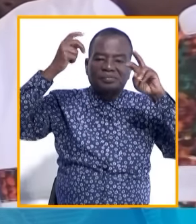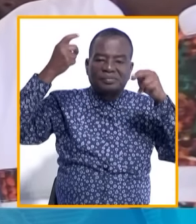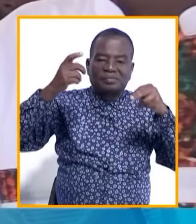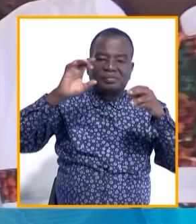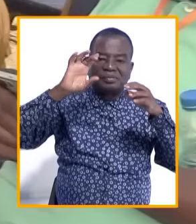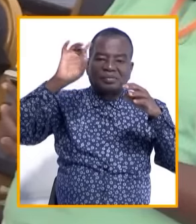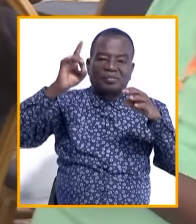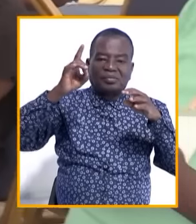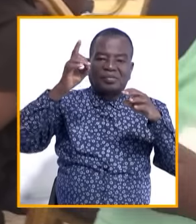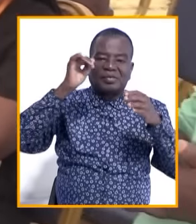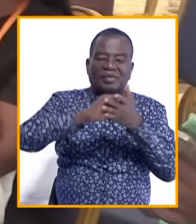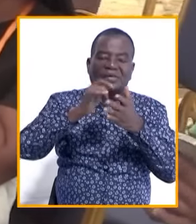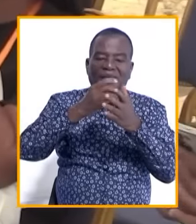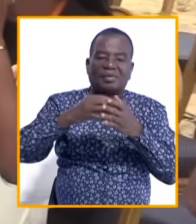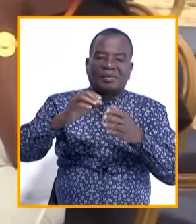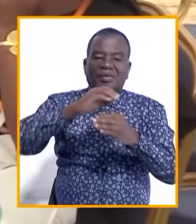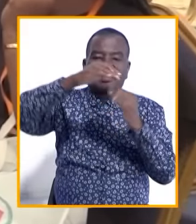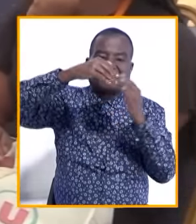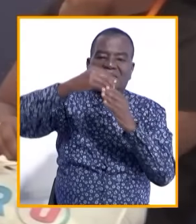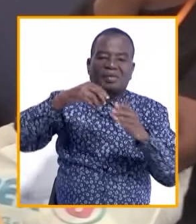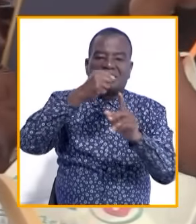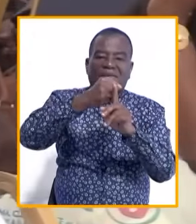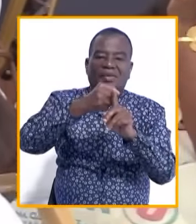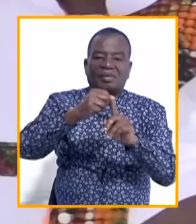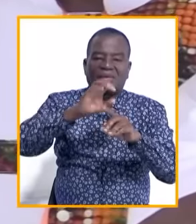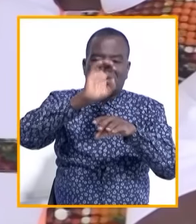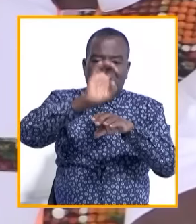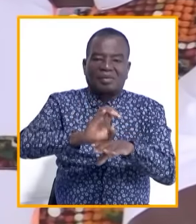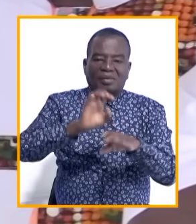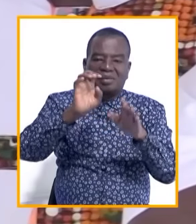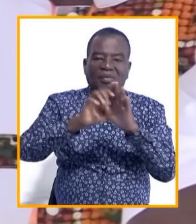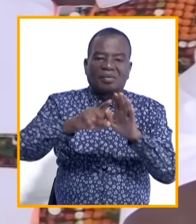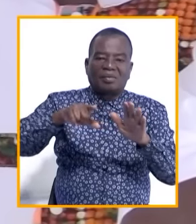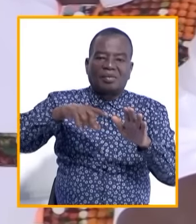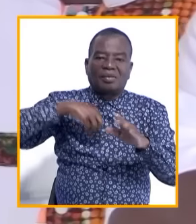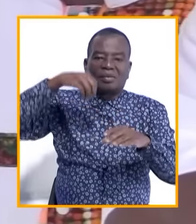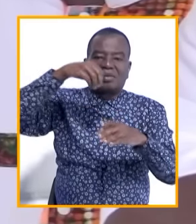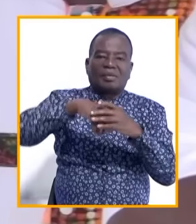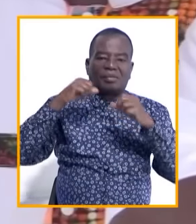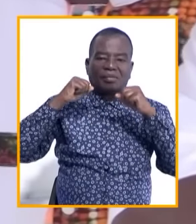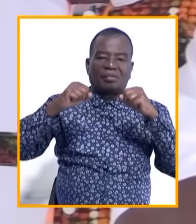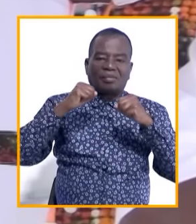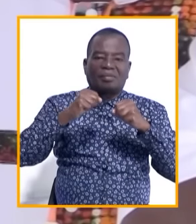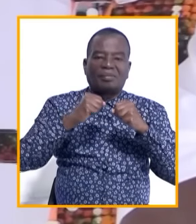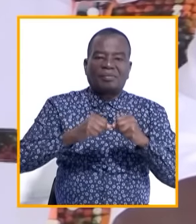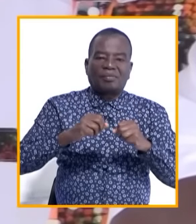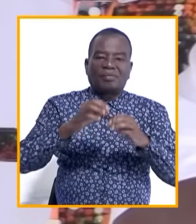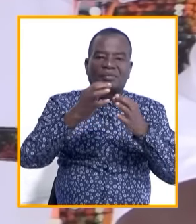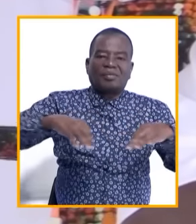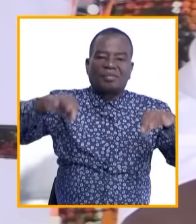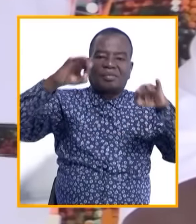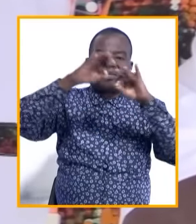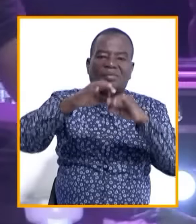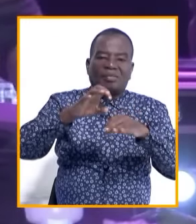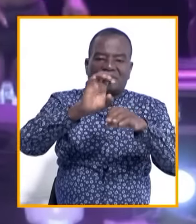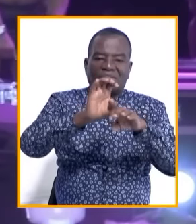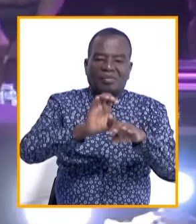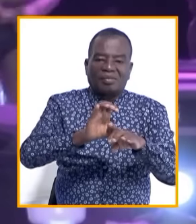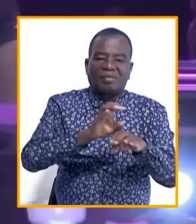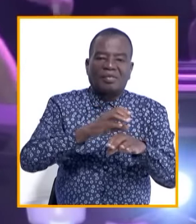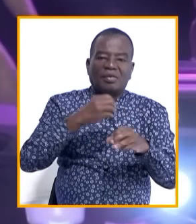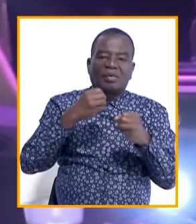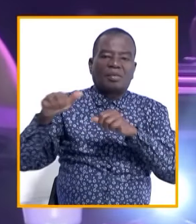valorisée? Le thème de l'édition 8, c'est environnement et impact culturel. Toujours dans la dynamique